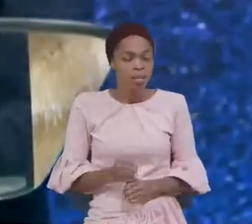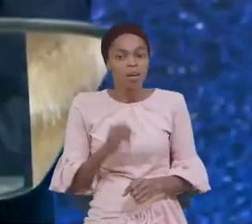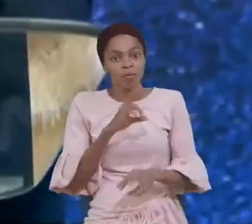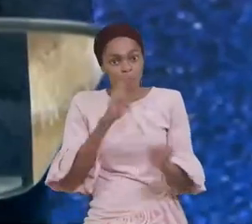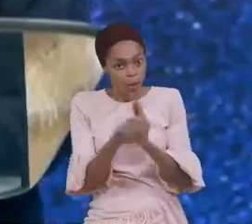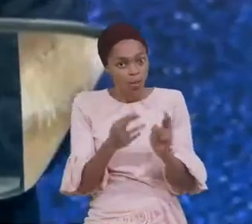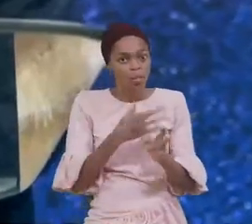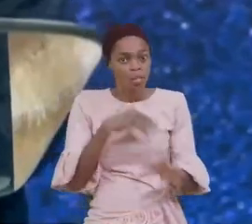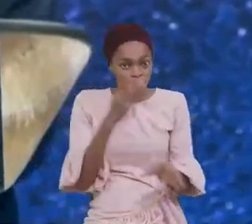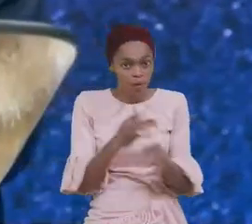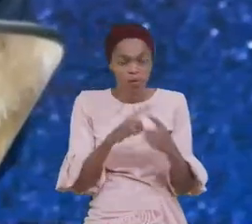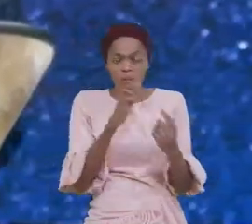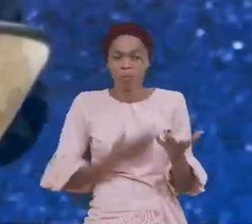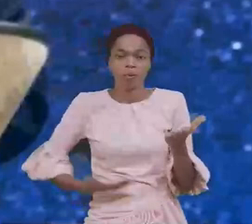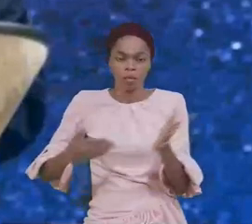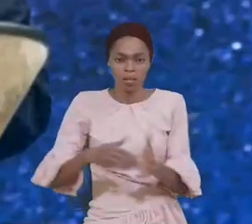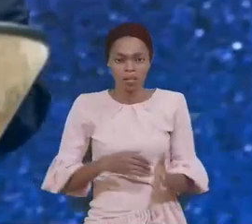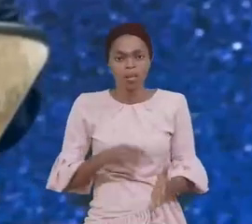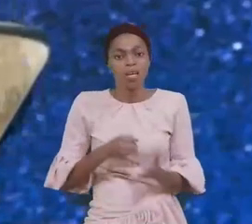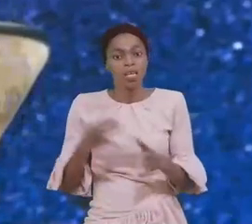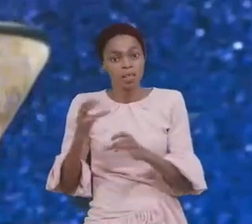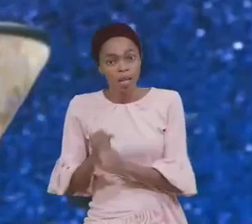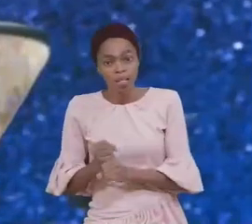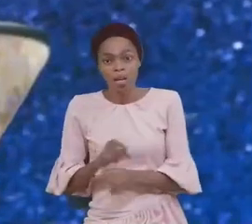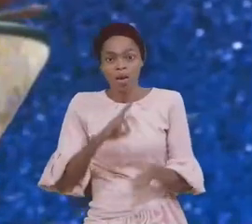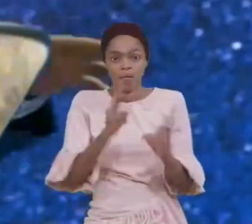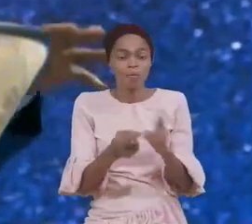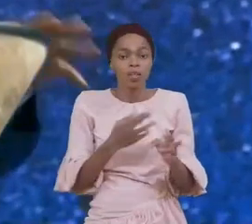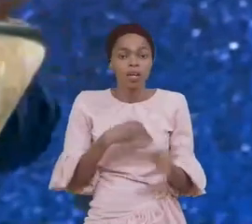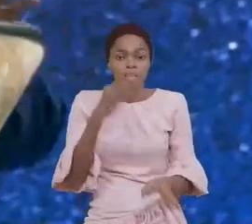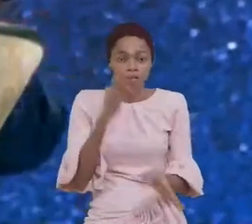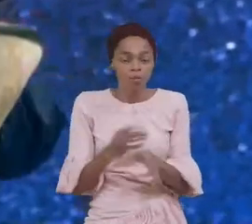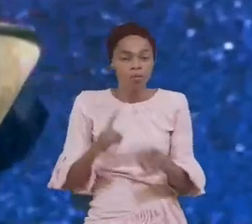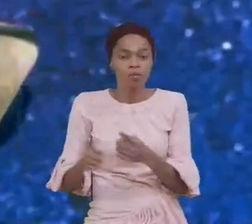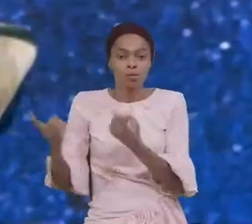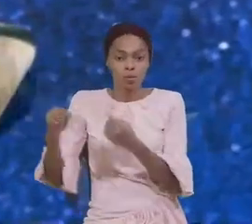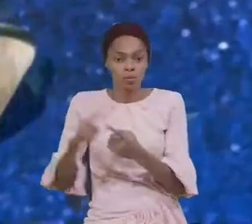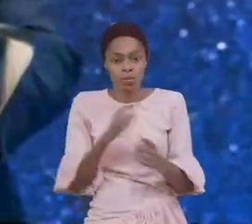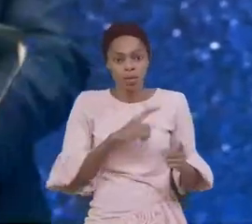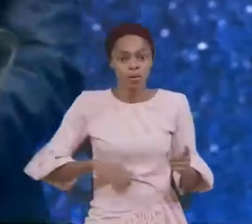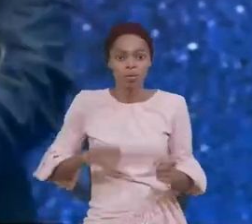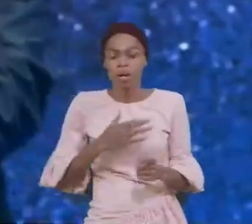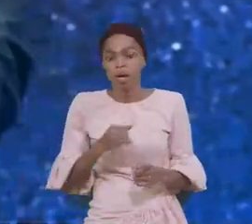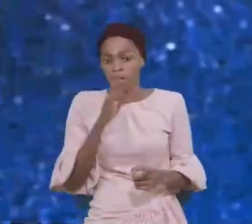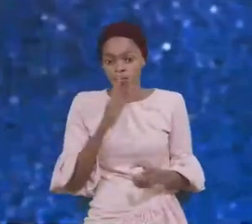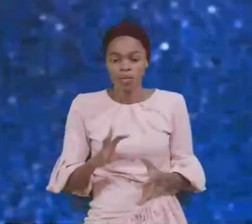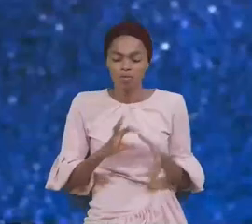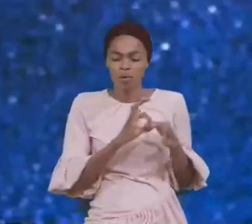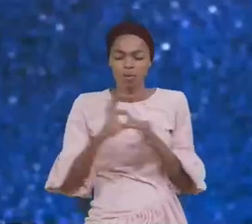nouveau. Il faut la foi et la repentance pour venir au Seigneur et se réconcilier avec